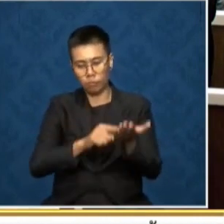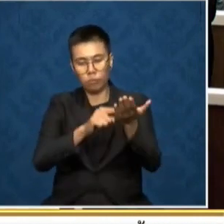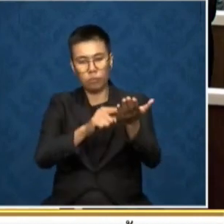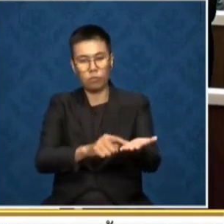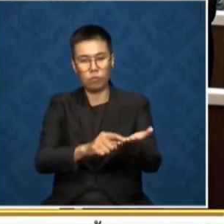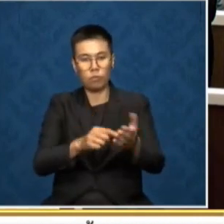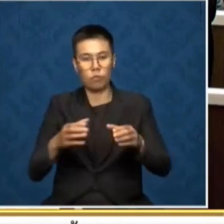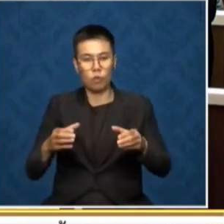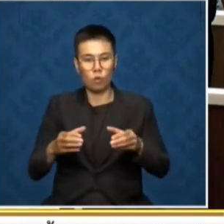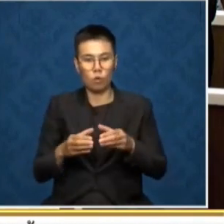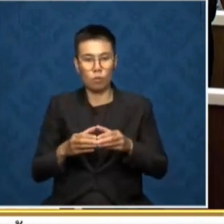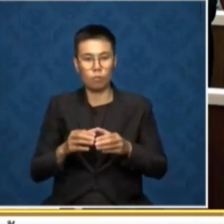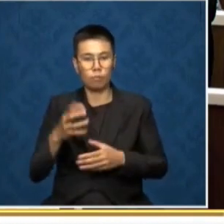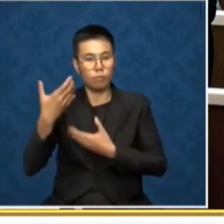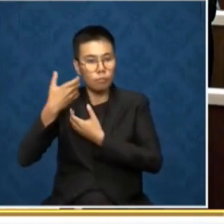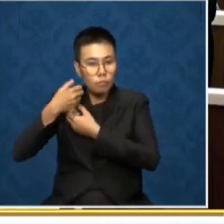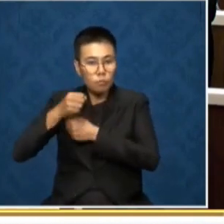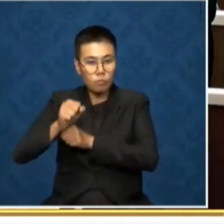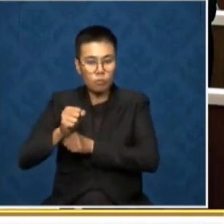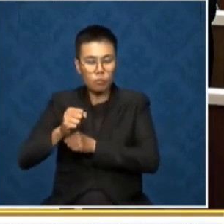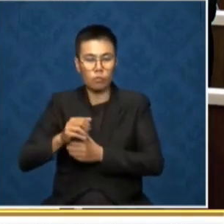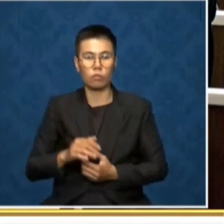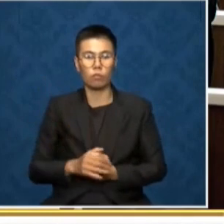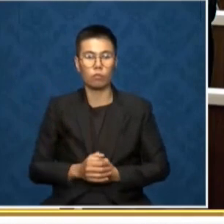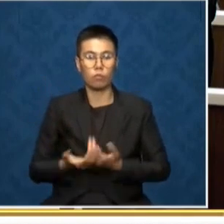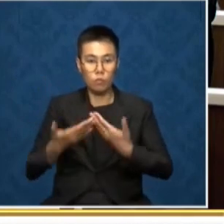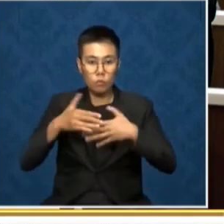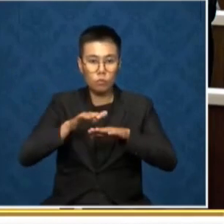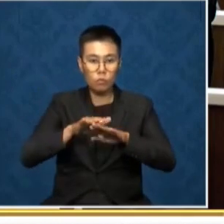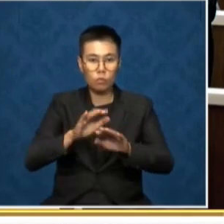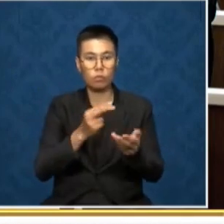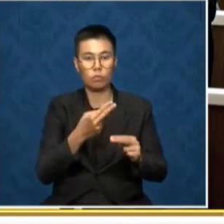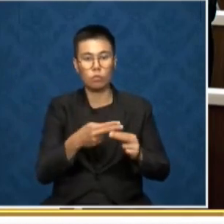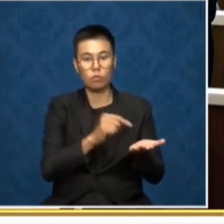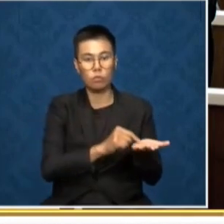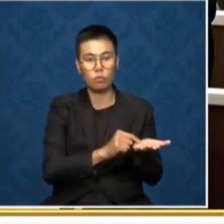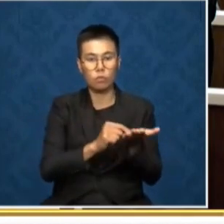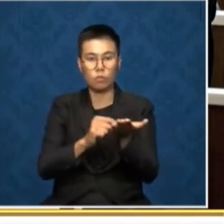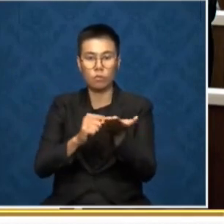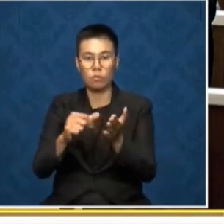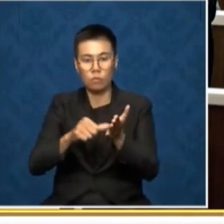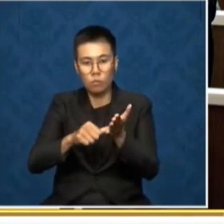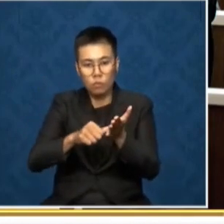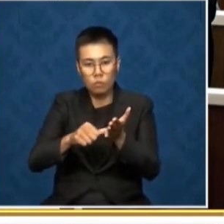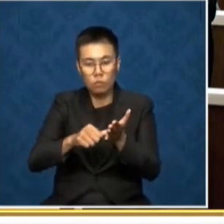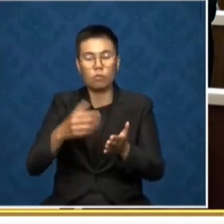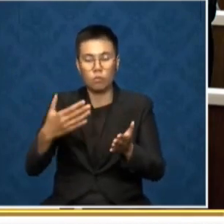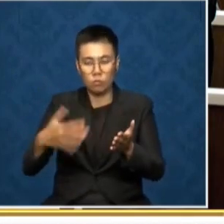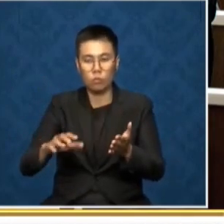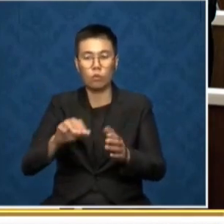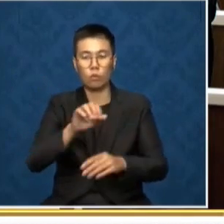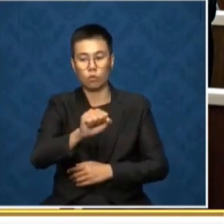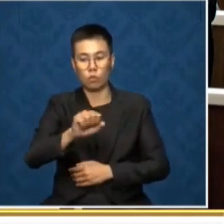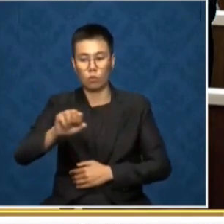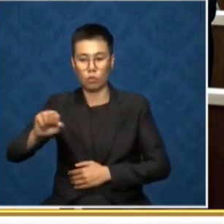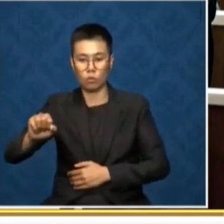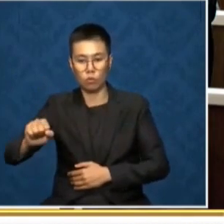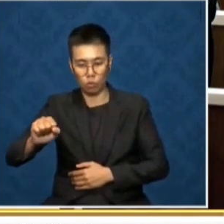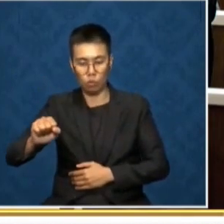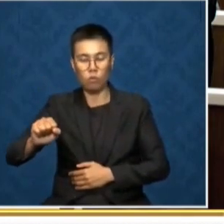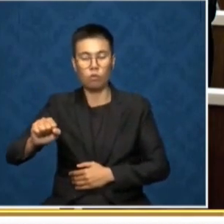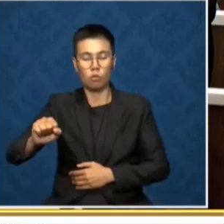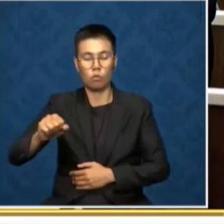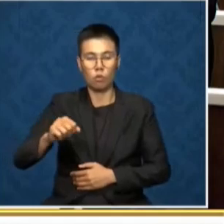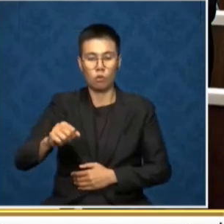โดยพรรคประชาธิปัตย์เองก็มีส่วนร่วมในการเสนอแก้ไขและได้ยื่นให้สมาชิกสภาผู้แทนราษฎ